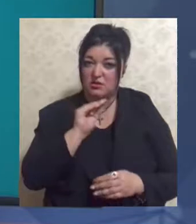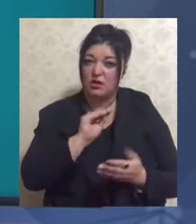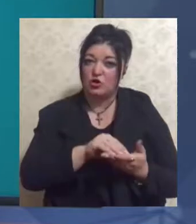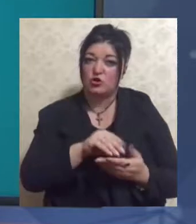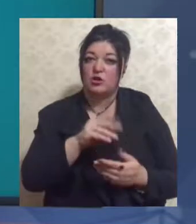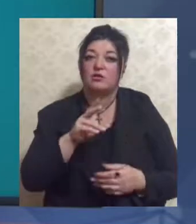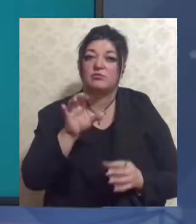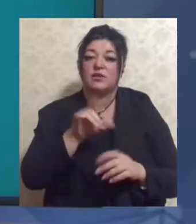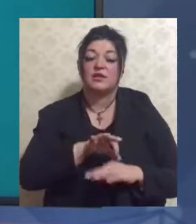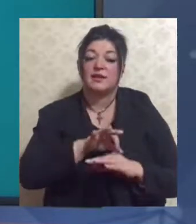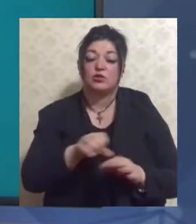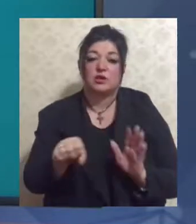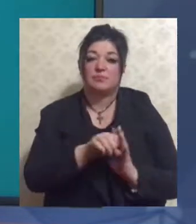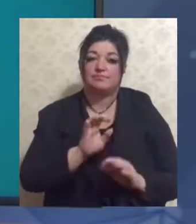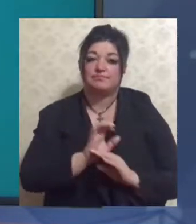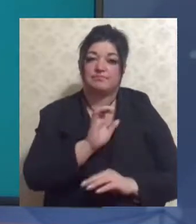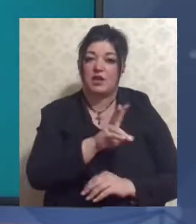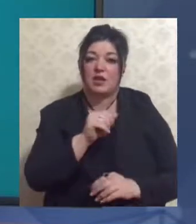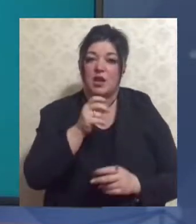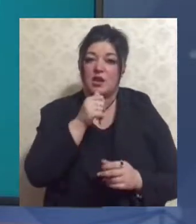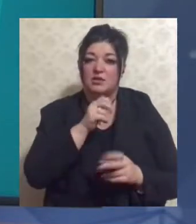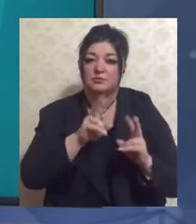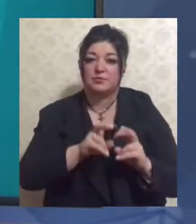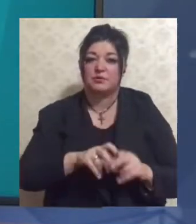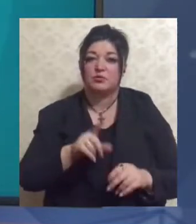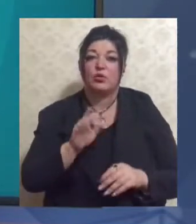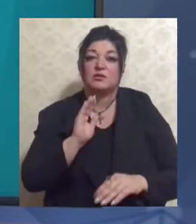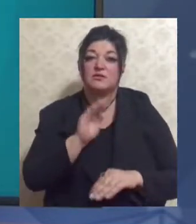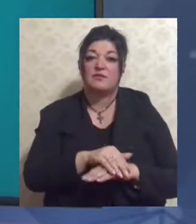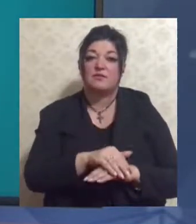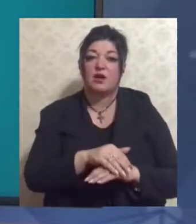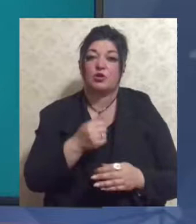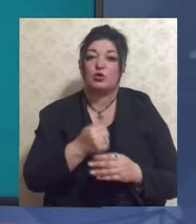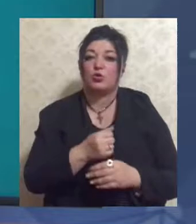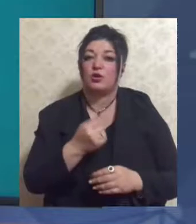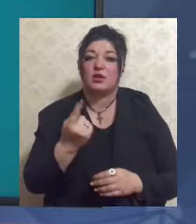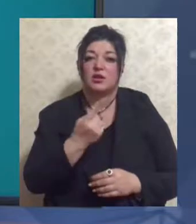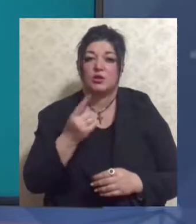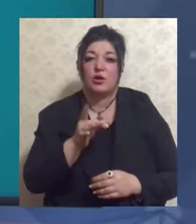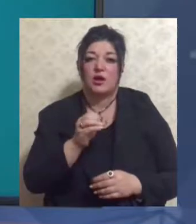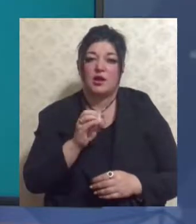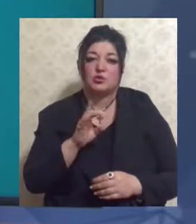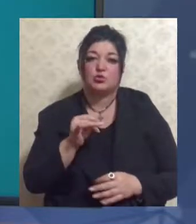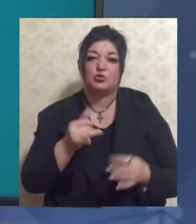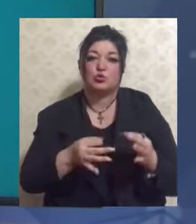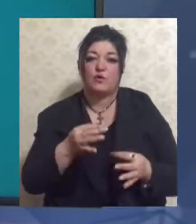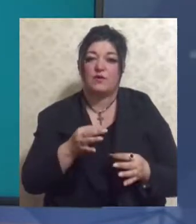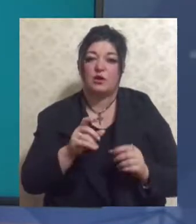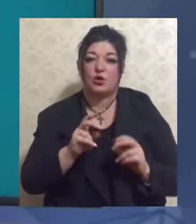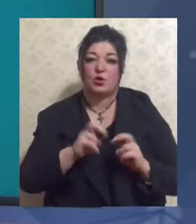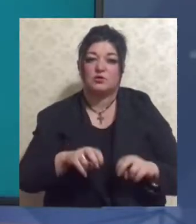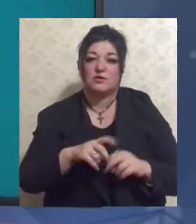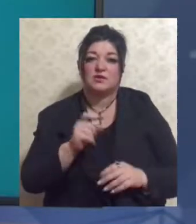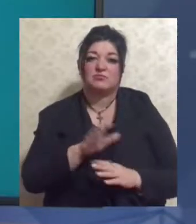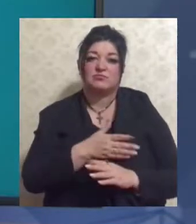на експертизу. Відомості за вказаним фактом внесені до єдиного реєстру досудових розслідувань за частиною 1 статті